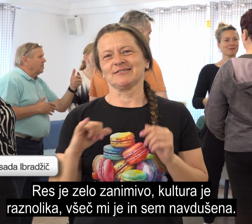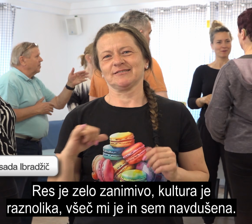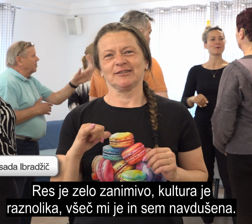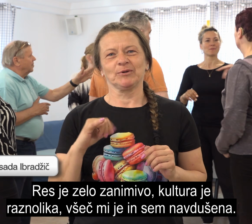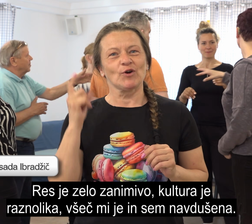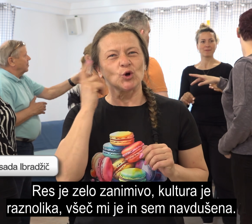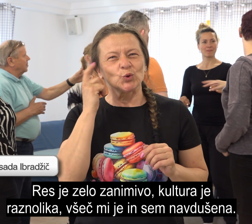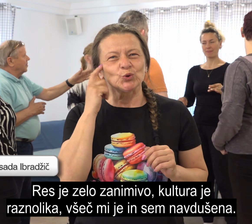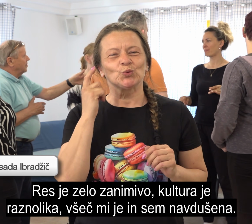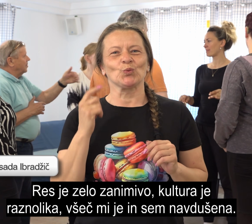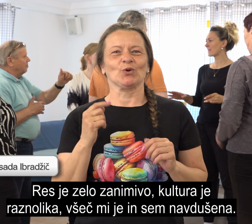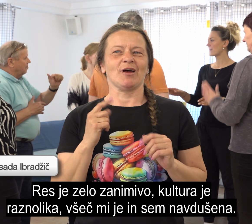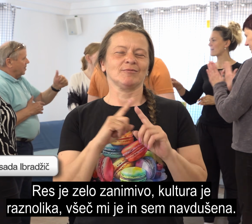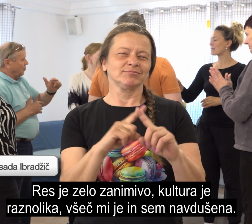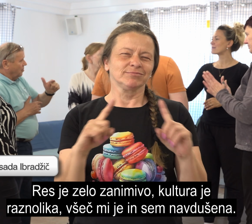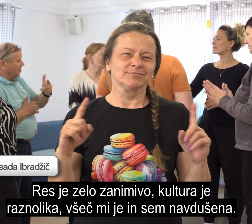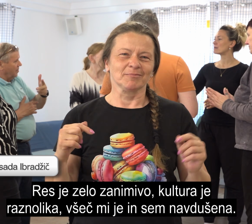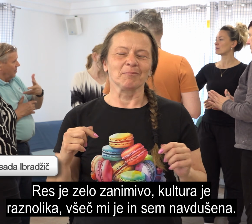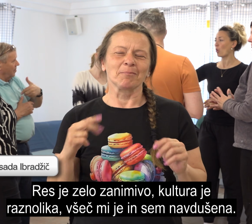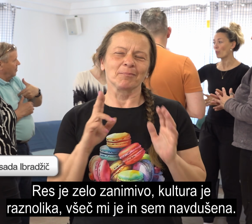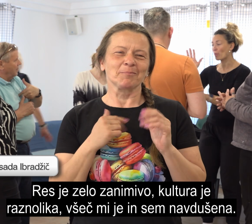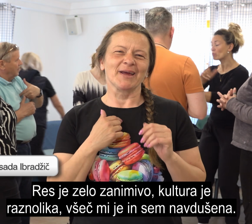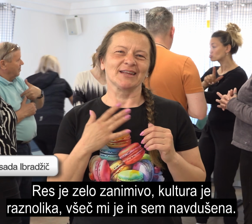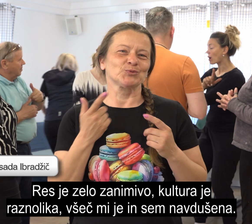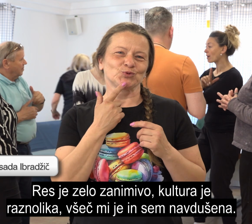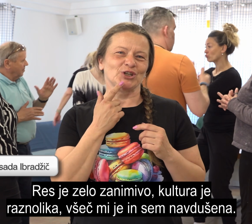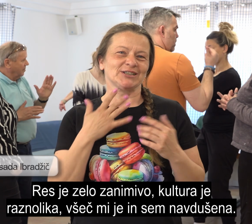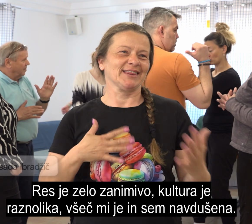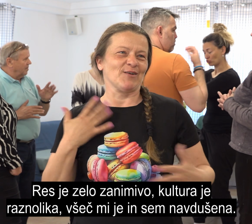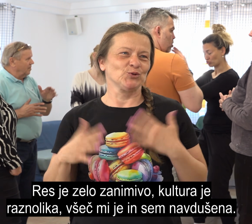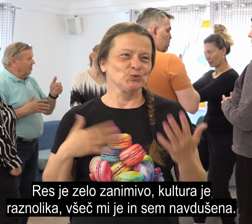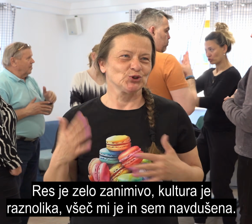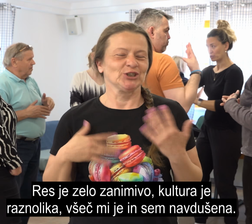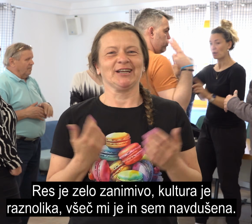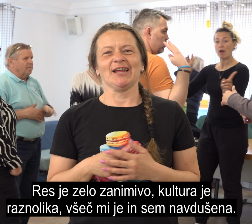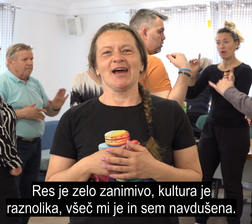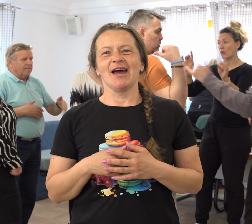Res je zelo zanimivo. Kultura je raznolika, všeč mi je in sem navdušena.